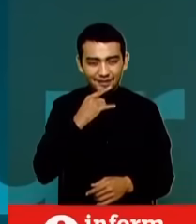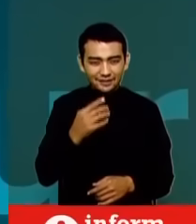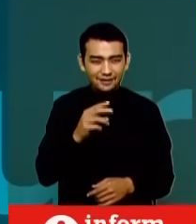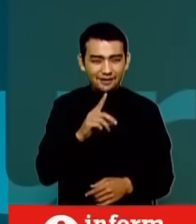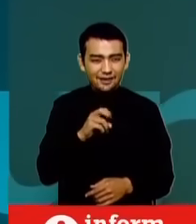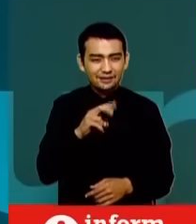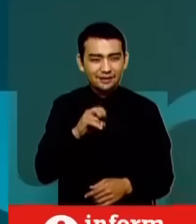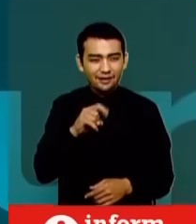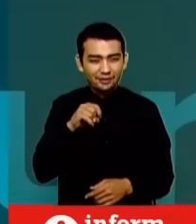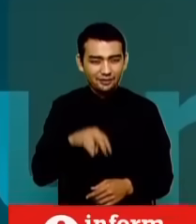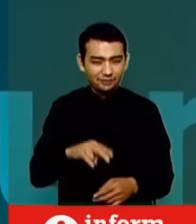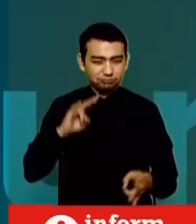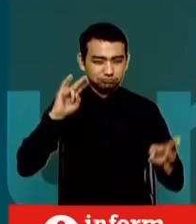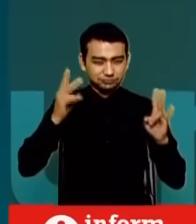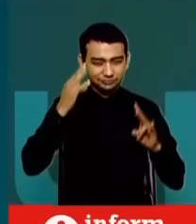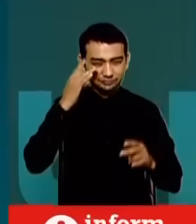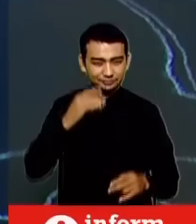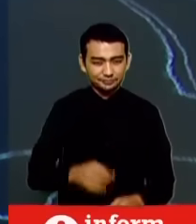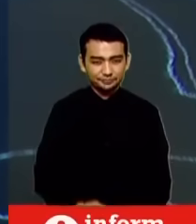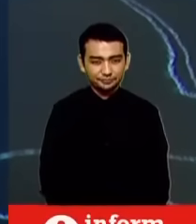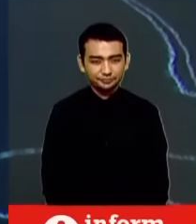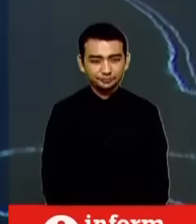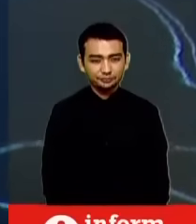тұқымын танымал етуге жол ашпақ.